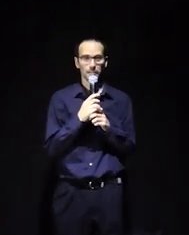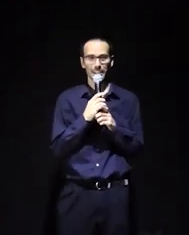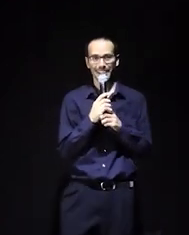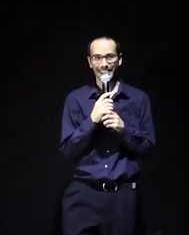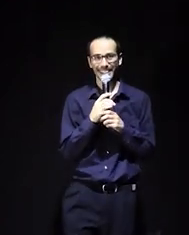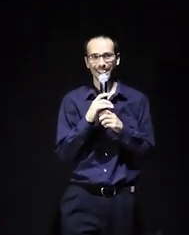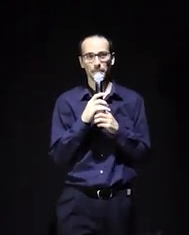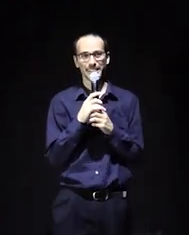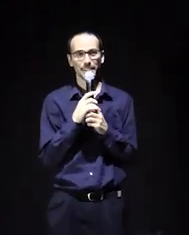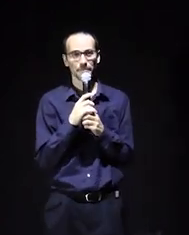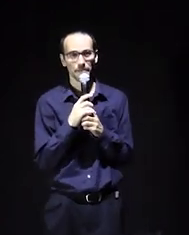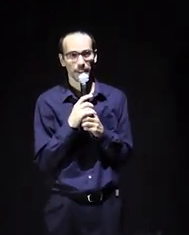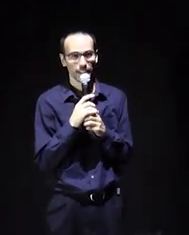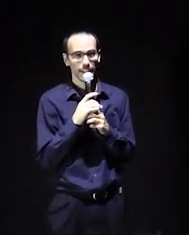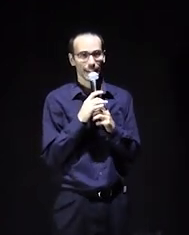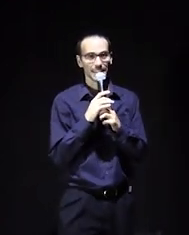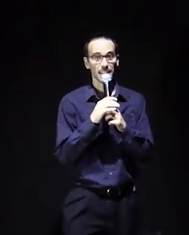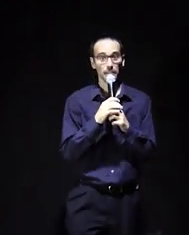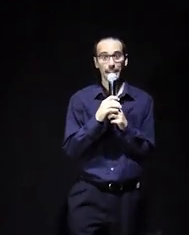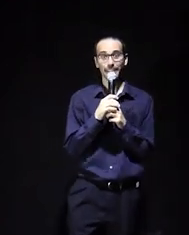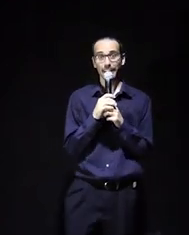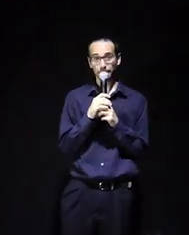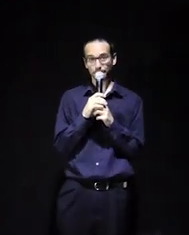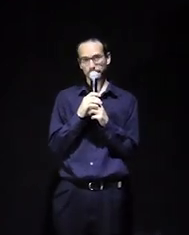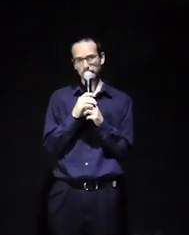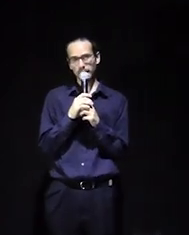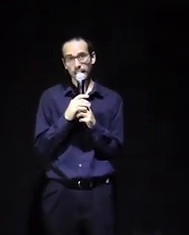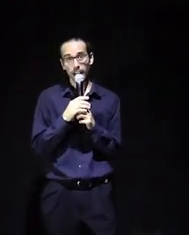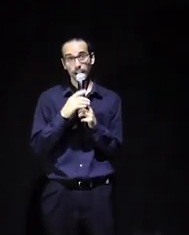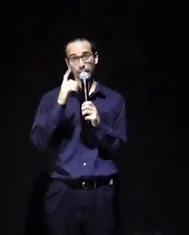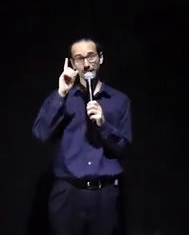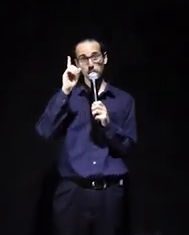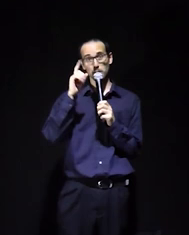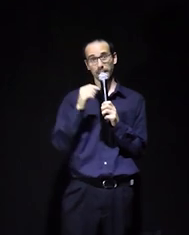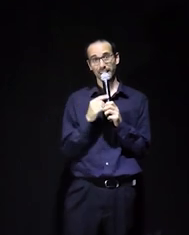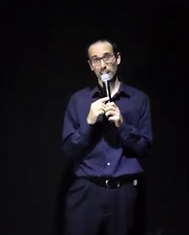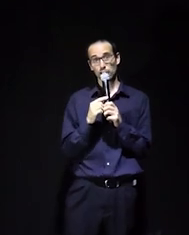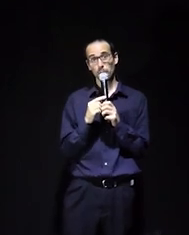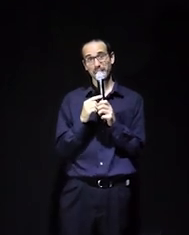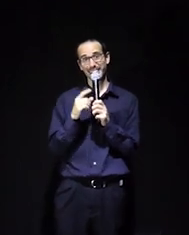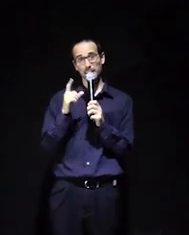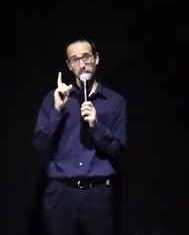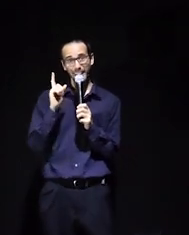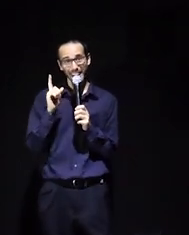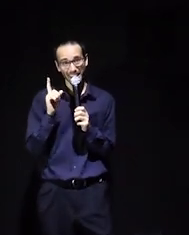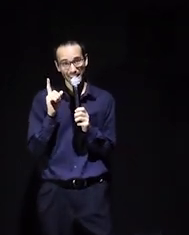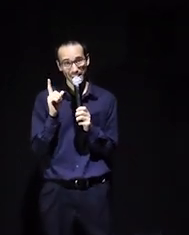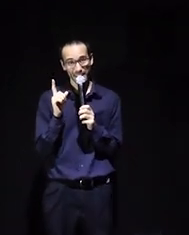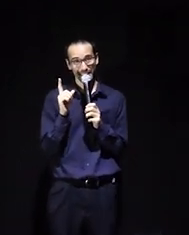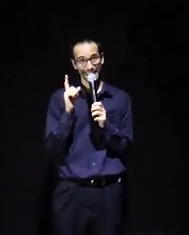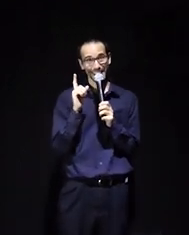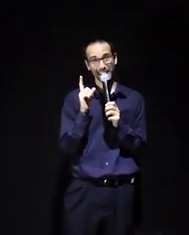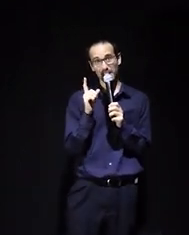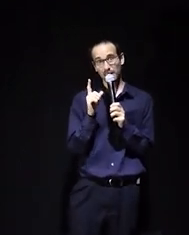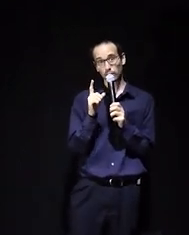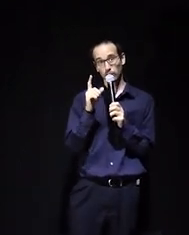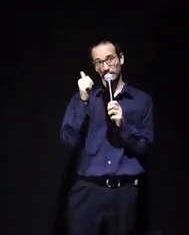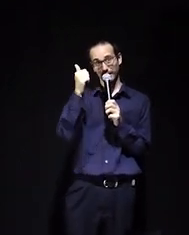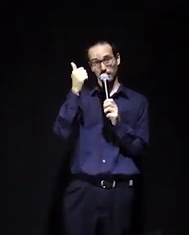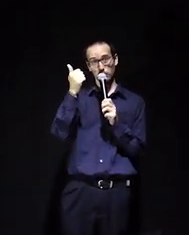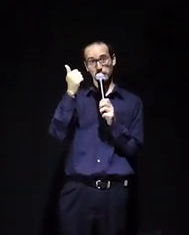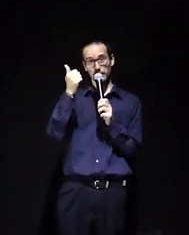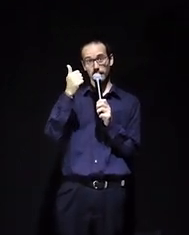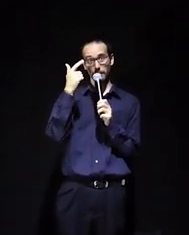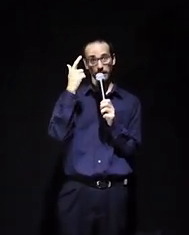Molt bé, molt bé. Què tal, com estem? Aquesta és animadeta, eh? Fixeu-vos bé, som 6.000 nens i nenes de